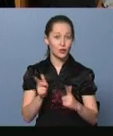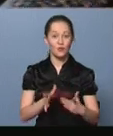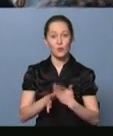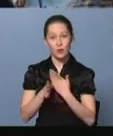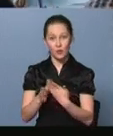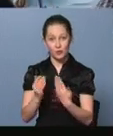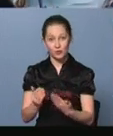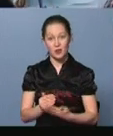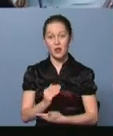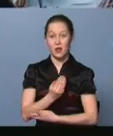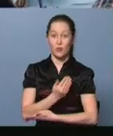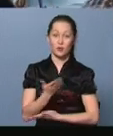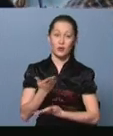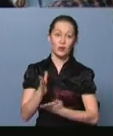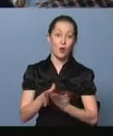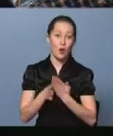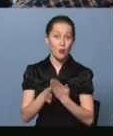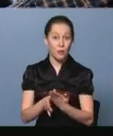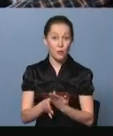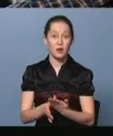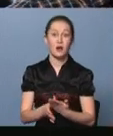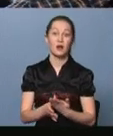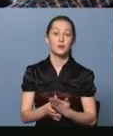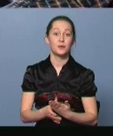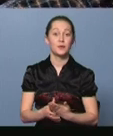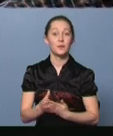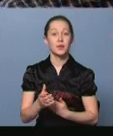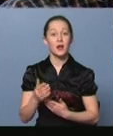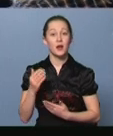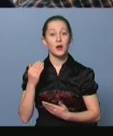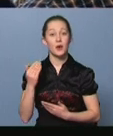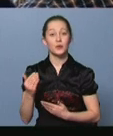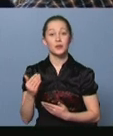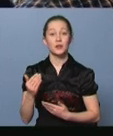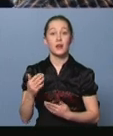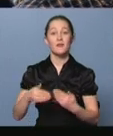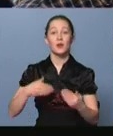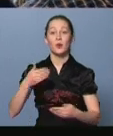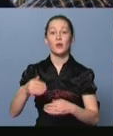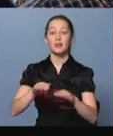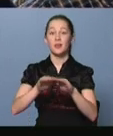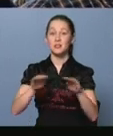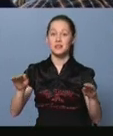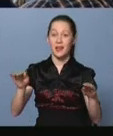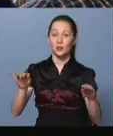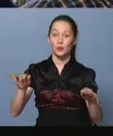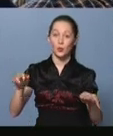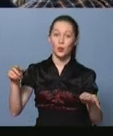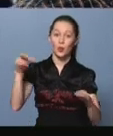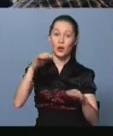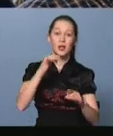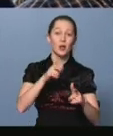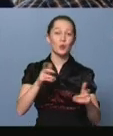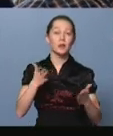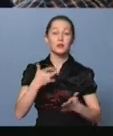руку. Ребенок, которому оказывается помощь, приходит в конце и выходит на сцену. Вот вся черствость людей, которые присутствуют,